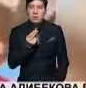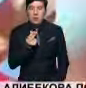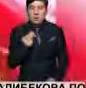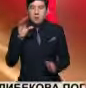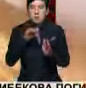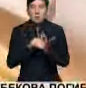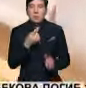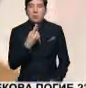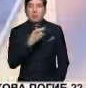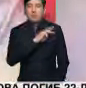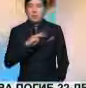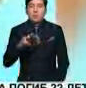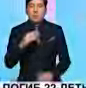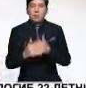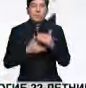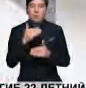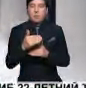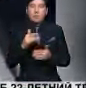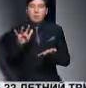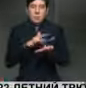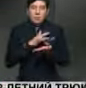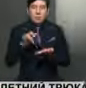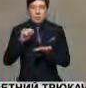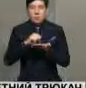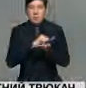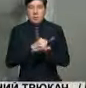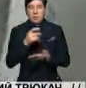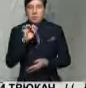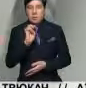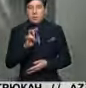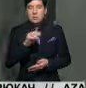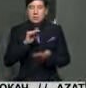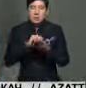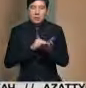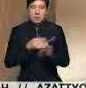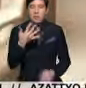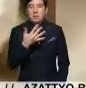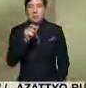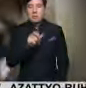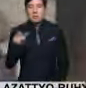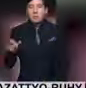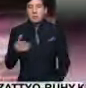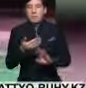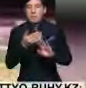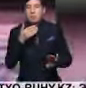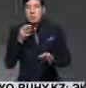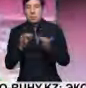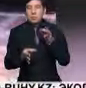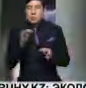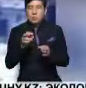свыше миллиона тенге наличными, а также бухгалтерская документация и черновые записи. Задержаны 5 человек. Ведется досудебное